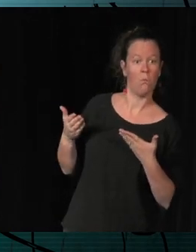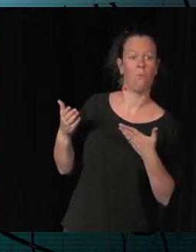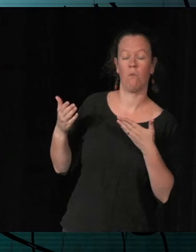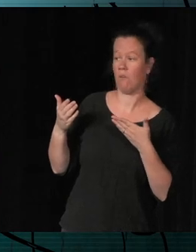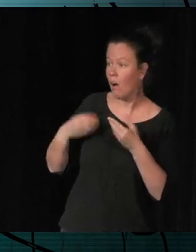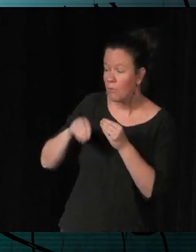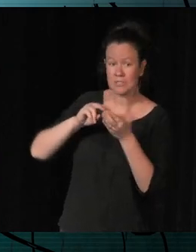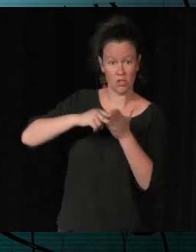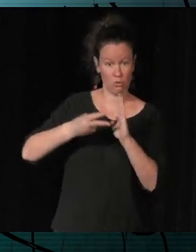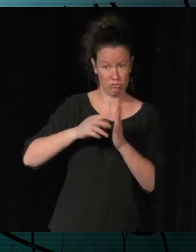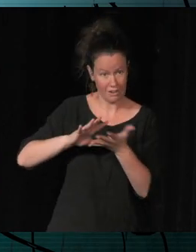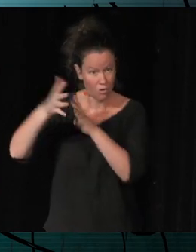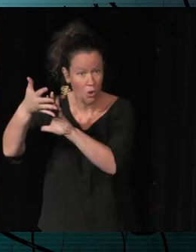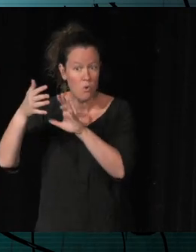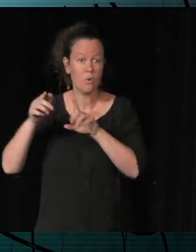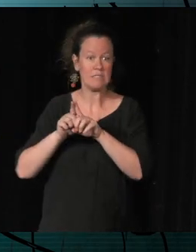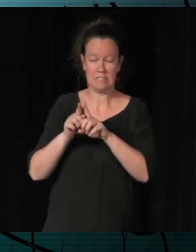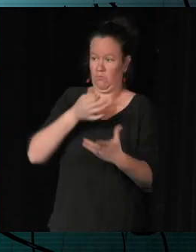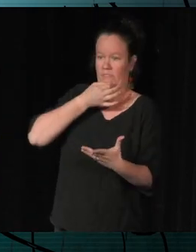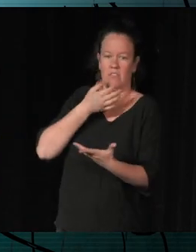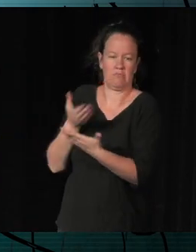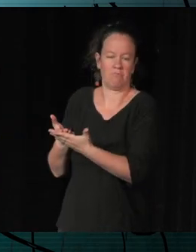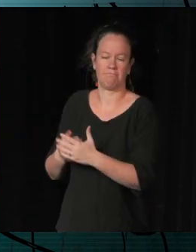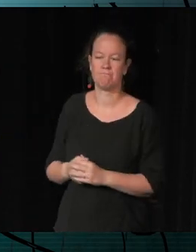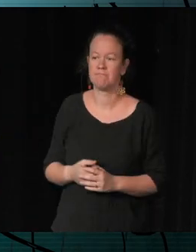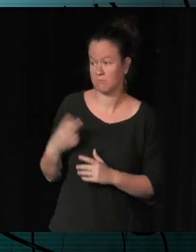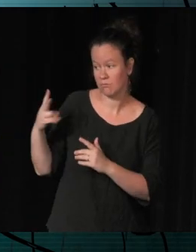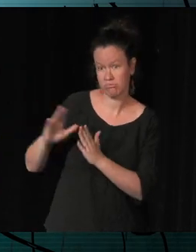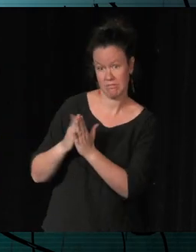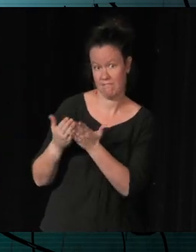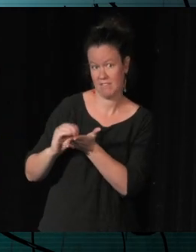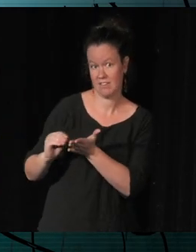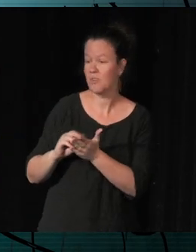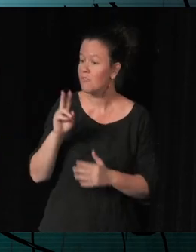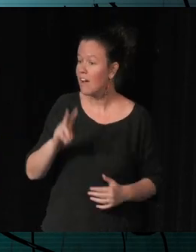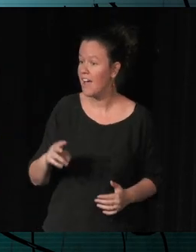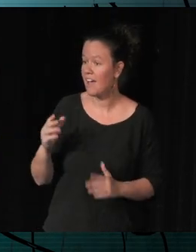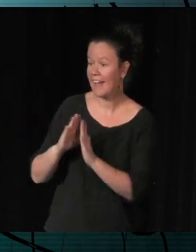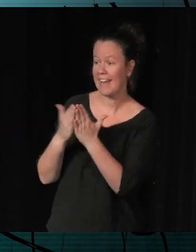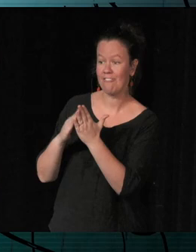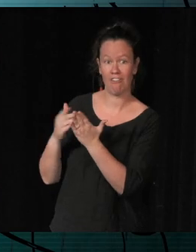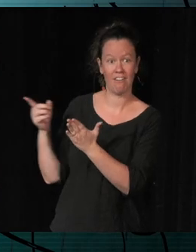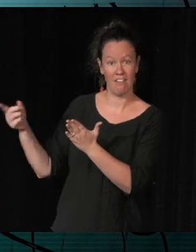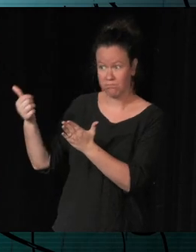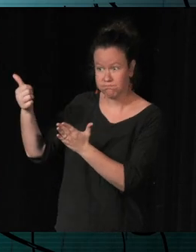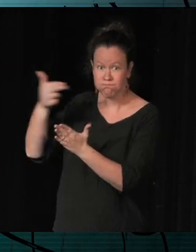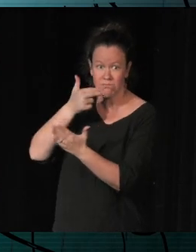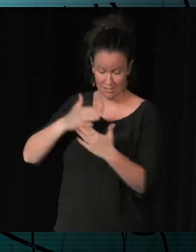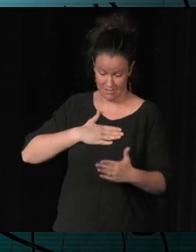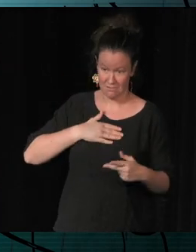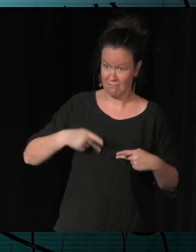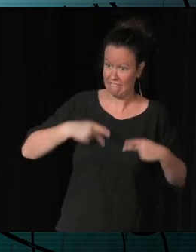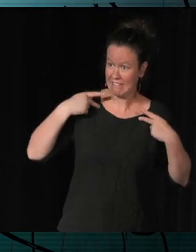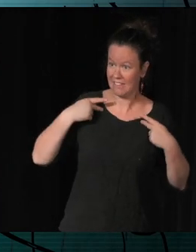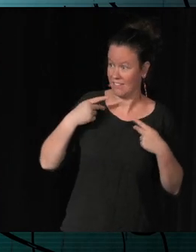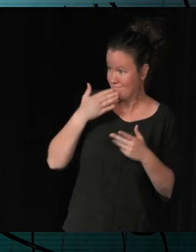et comme tu as très bien raconté dans ton livre aussi en fait moi mon livre il raconte mieux ma propre vie que moi en fait c'est un peu bizarre il y a